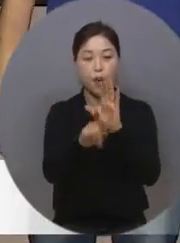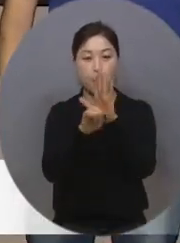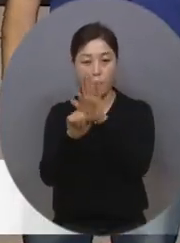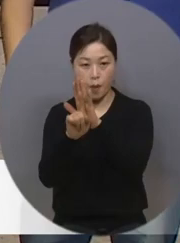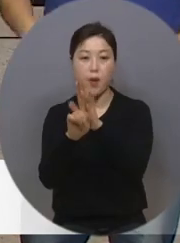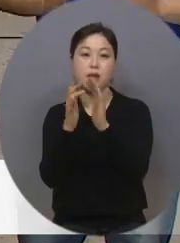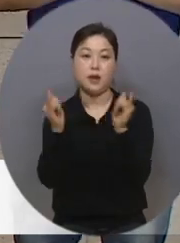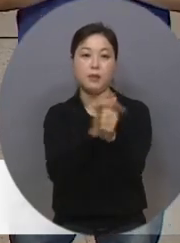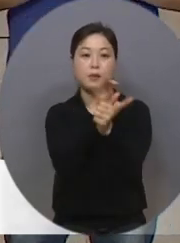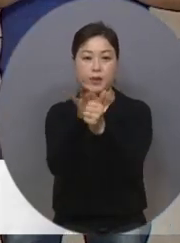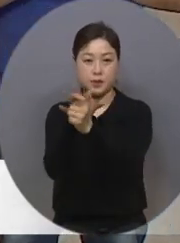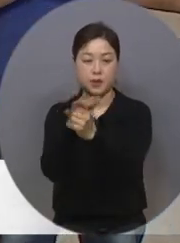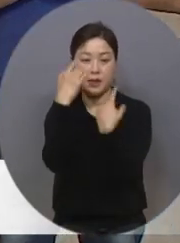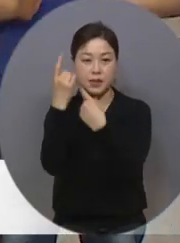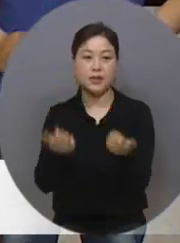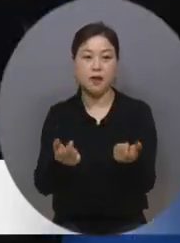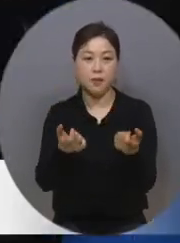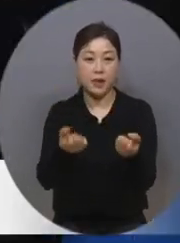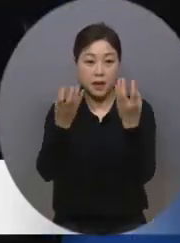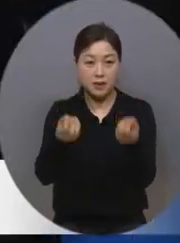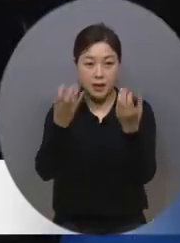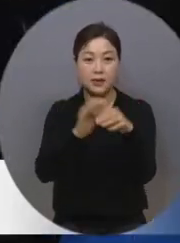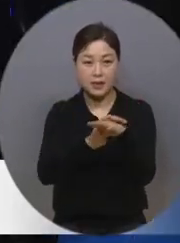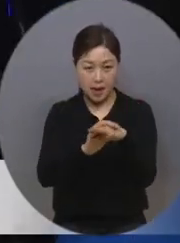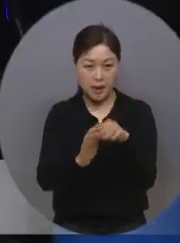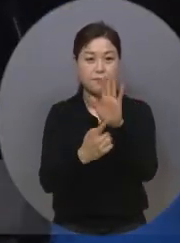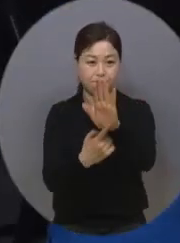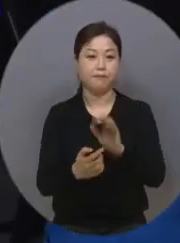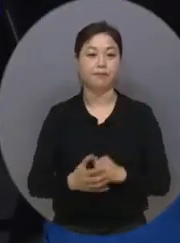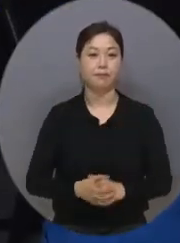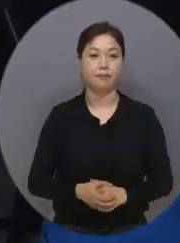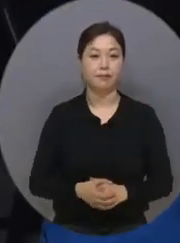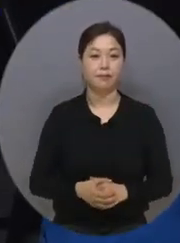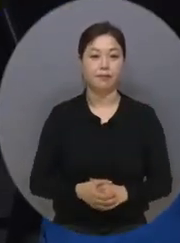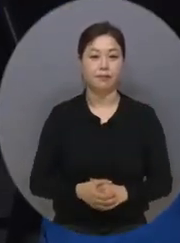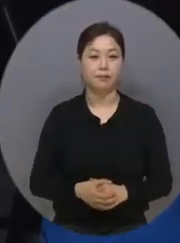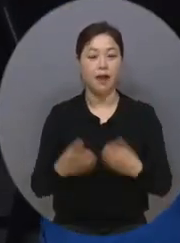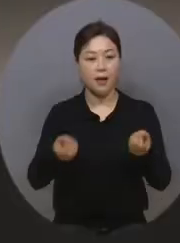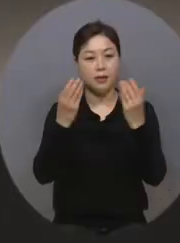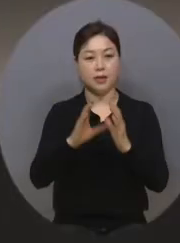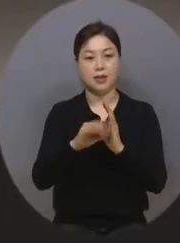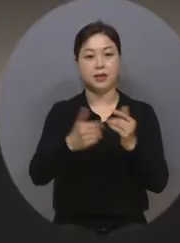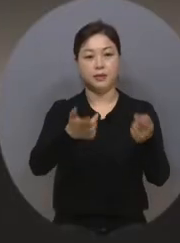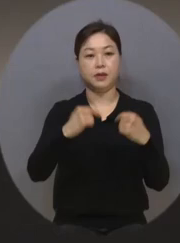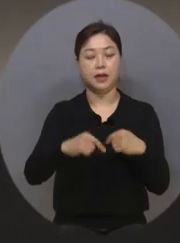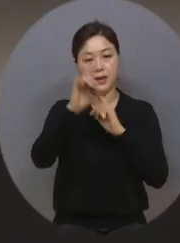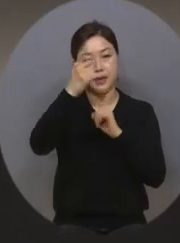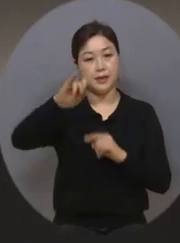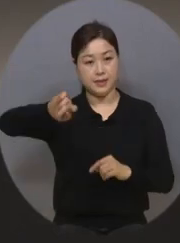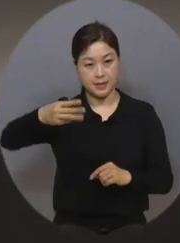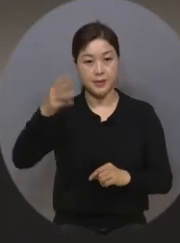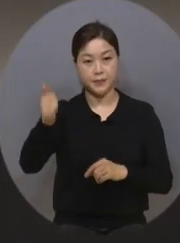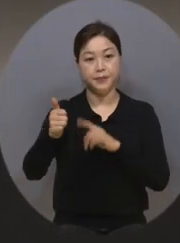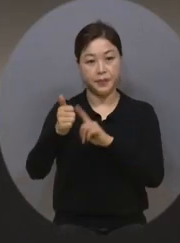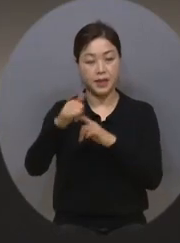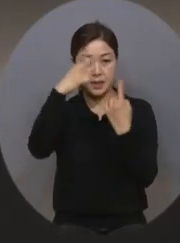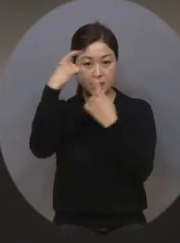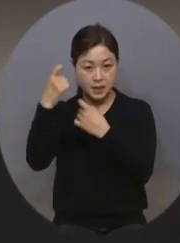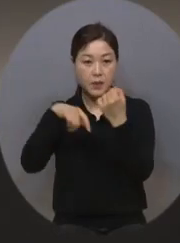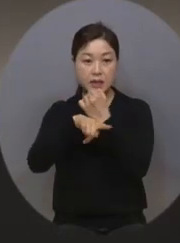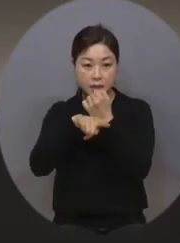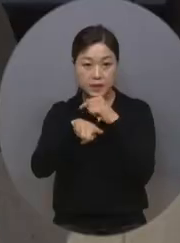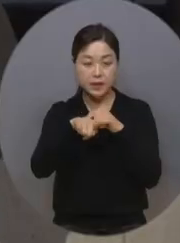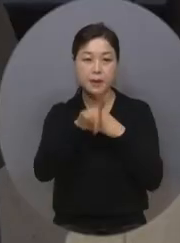등 기념일의 의미를 되새기는 시간을 가졌습니다. 행사에 참석한 이기일 차관은 기념일의 의미를